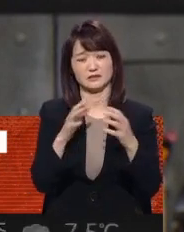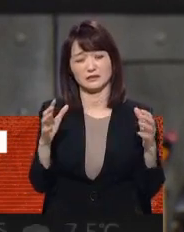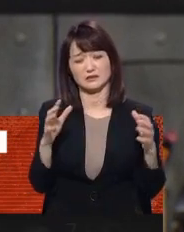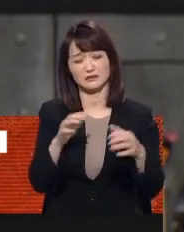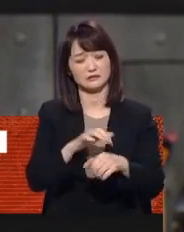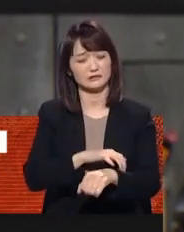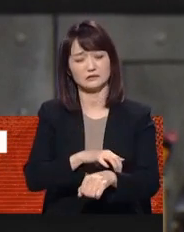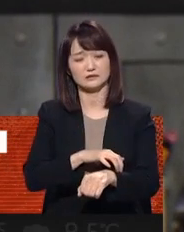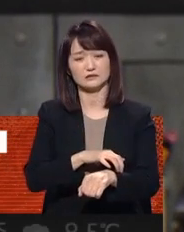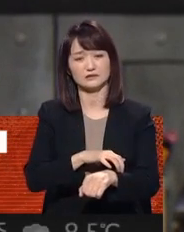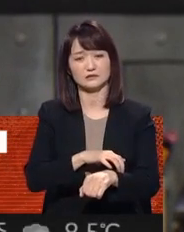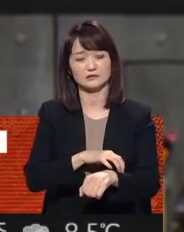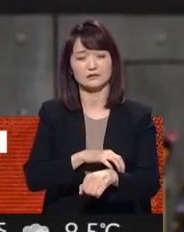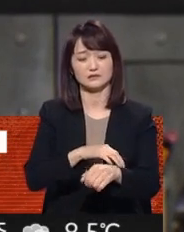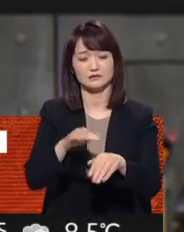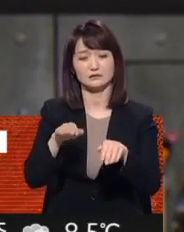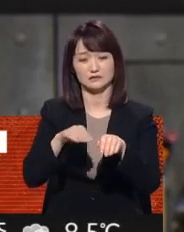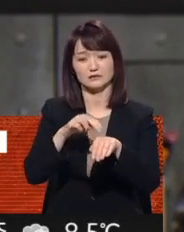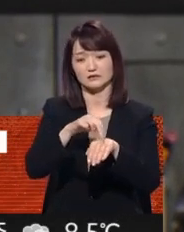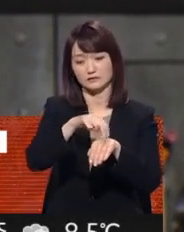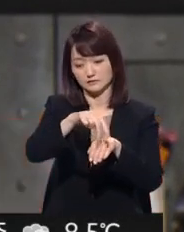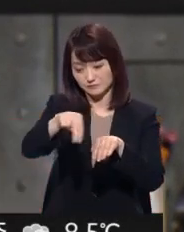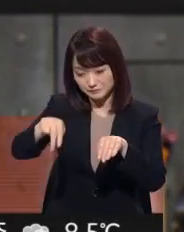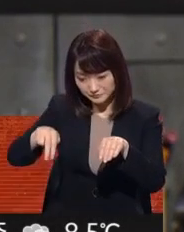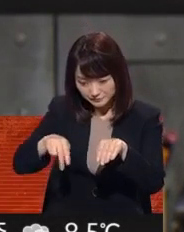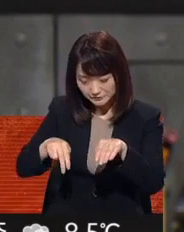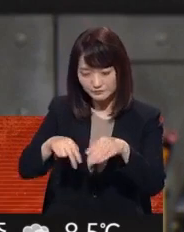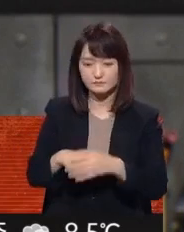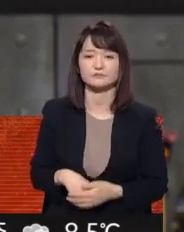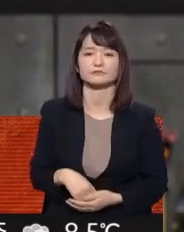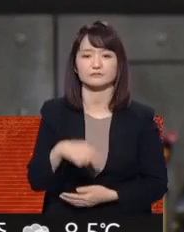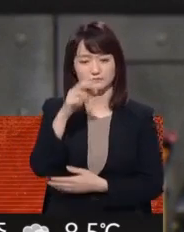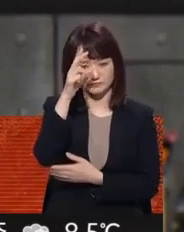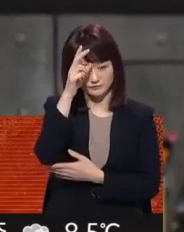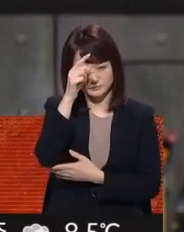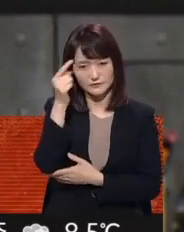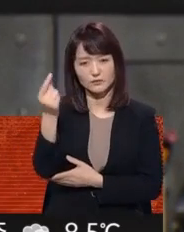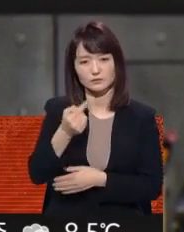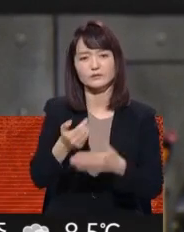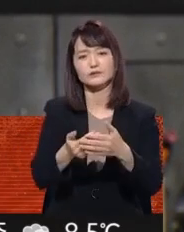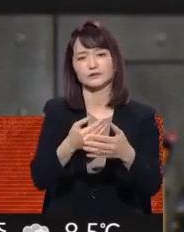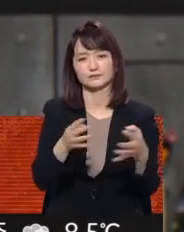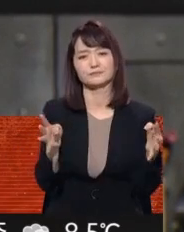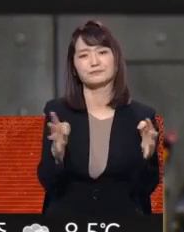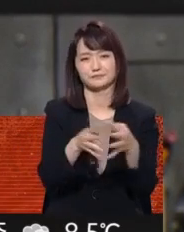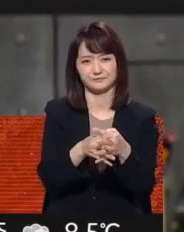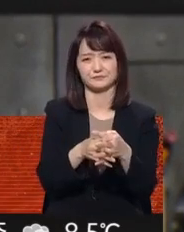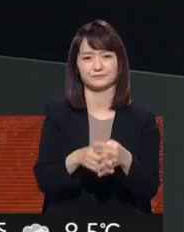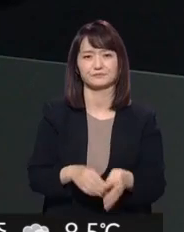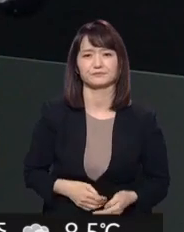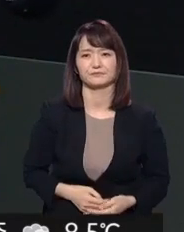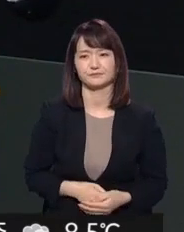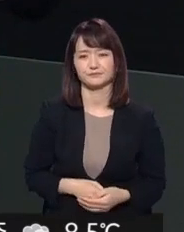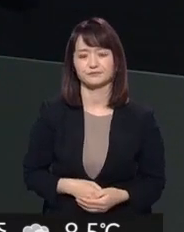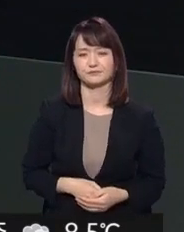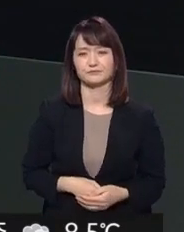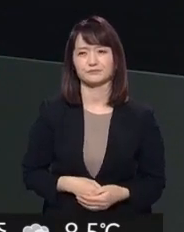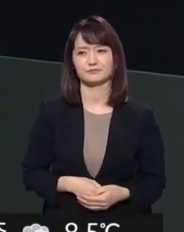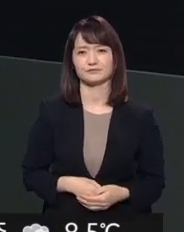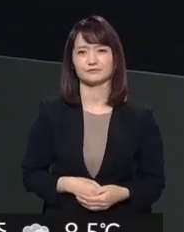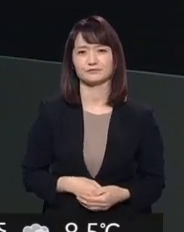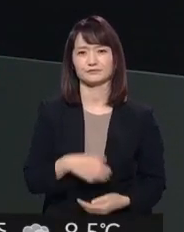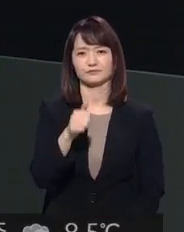귀찮을 수도 있고 하셔서인지 내리셔서 경찰 오기 전에 합의를 그냥 보셨다고 합니다 자 혹시 백 변호사님